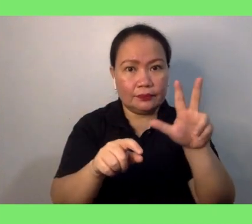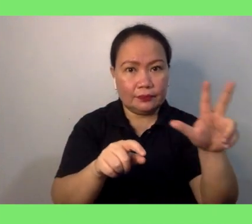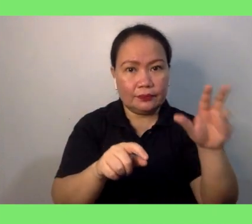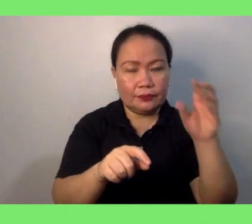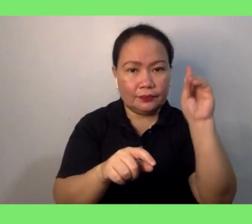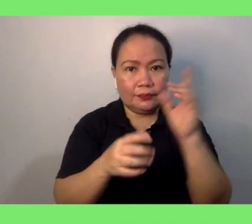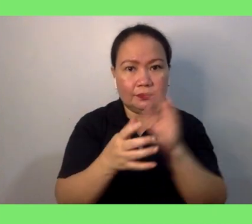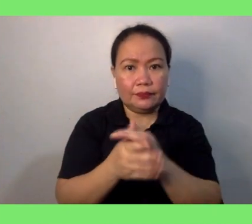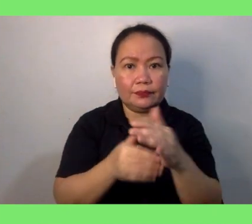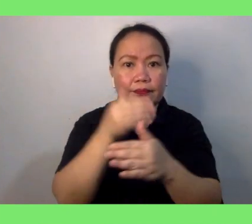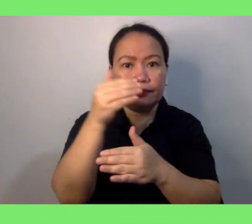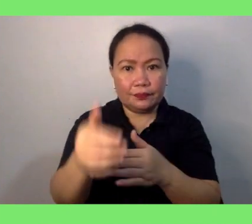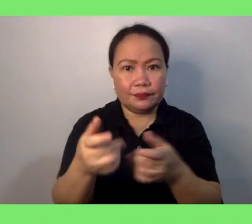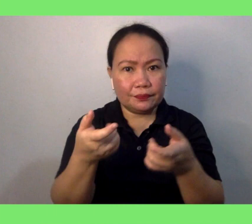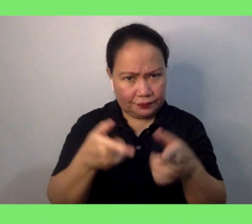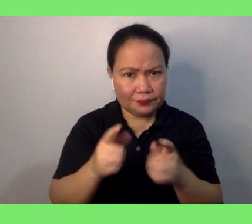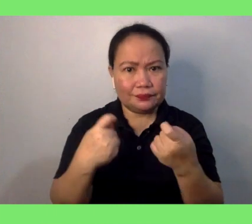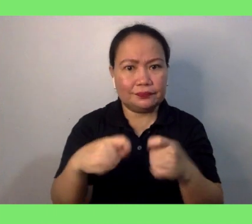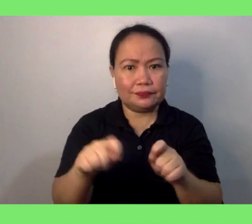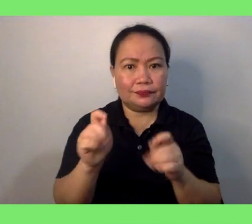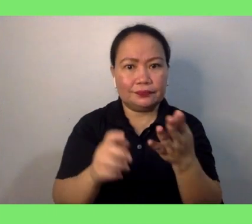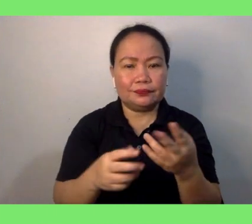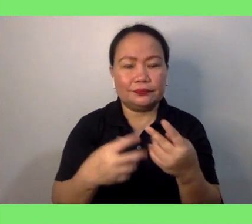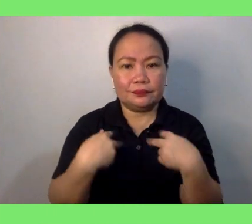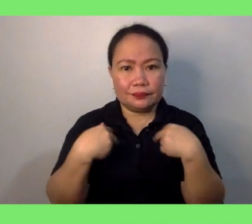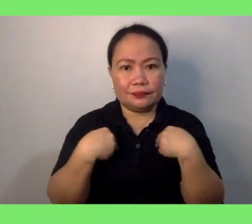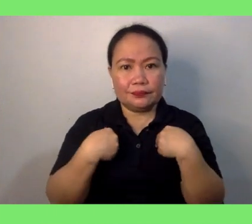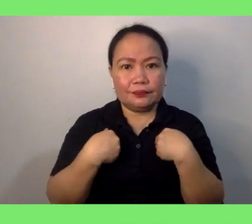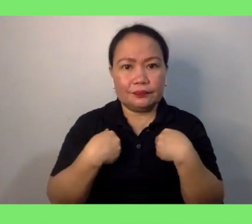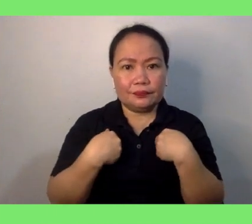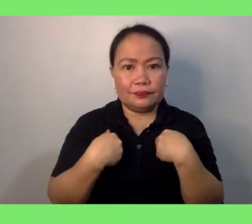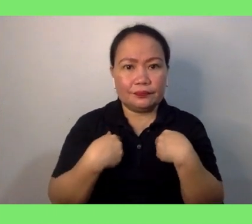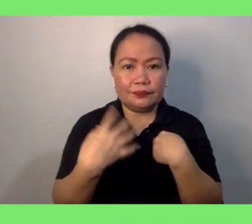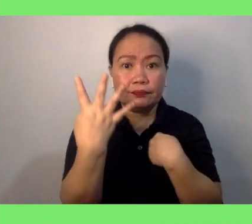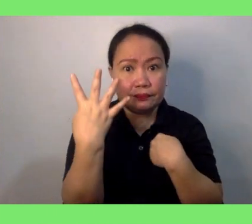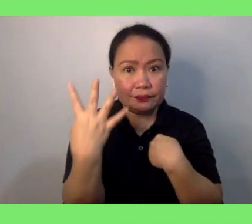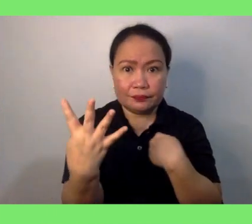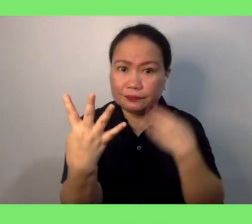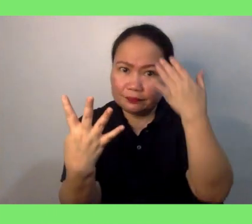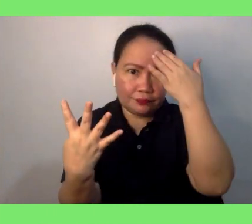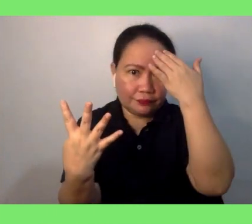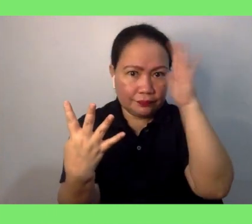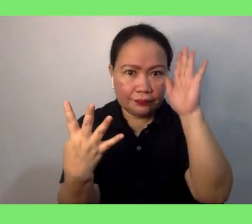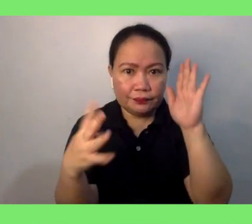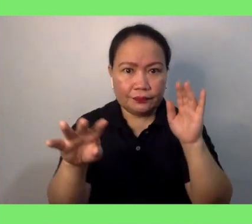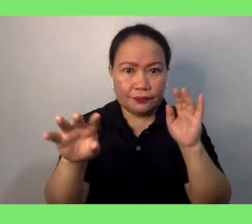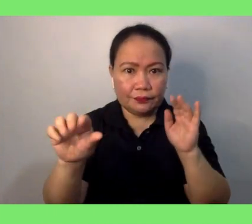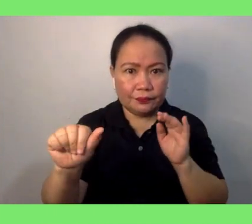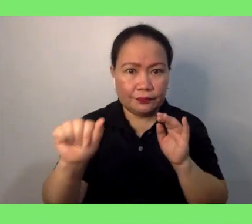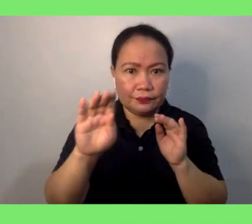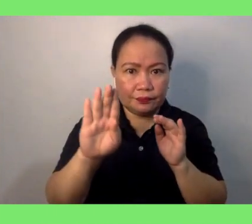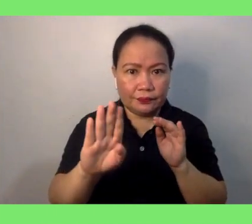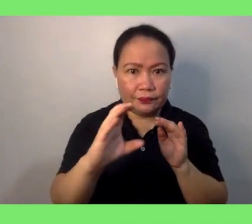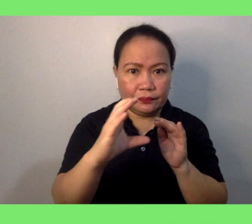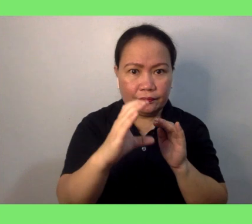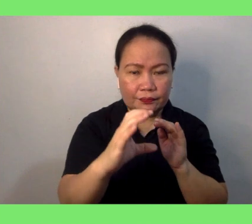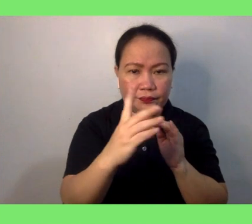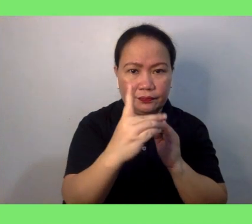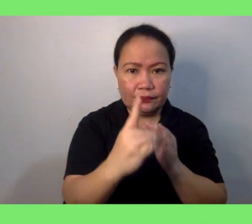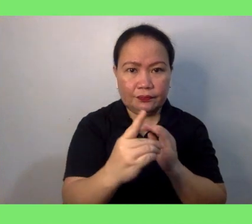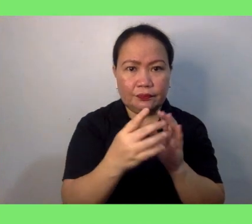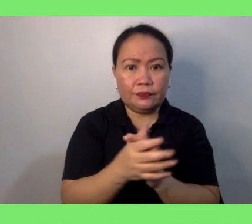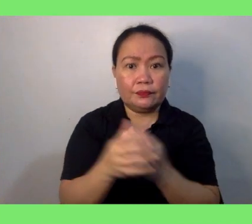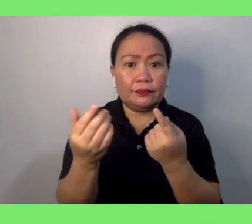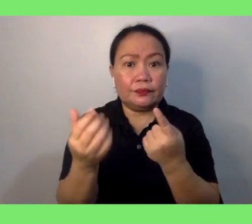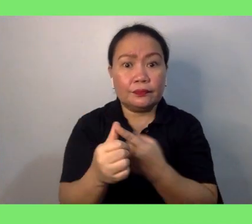Next. So, dito meron tayong 4 na unknown. Okay, so isa-isahin natin. So, kunin natin si